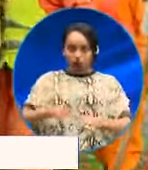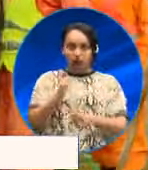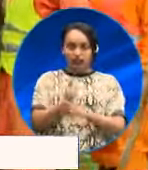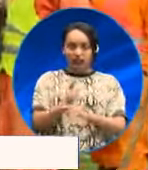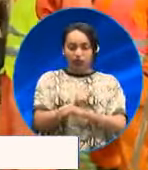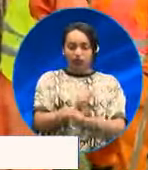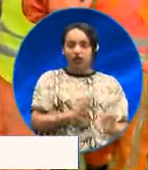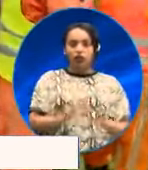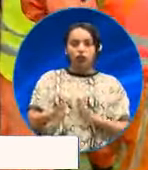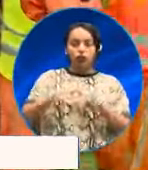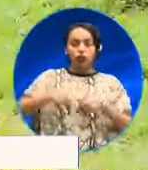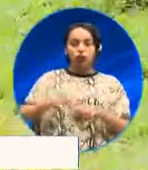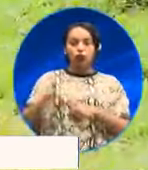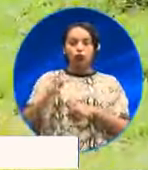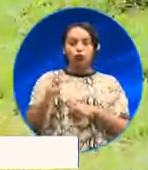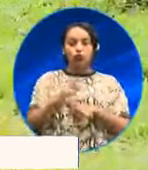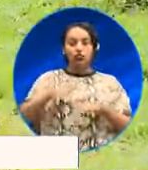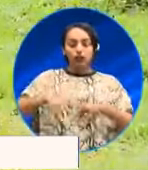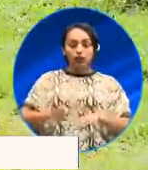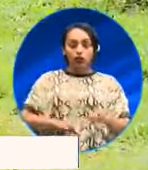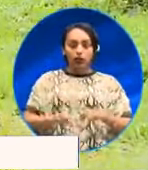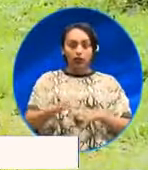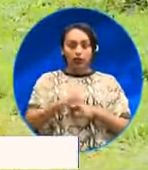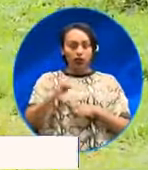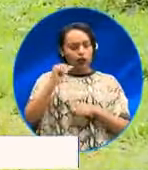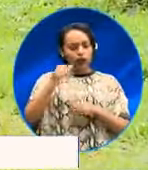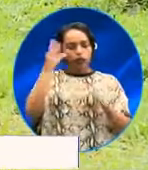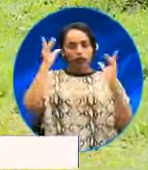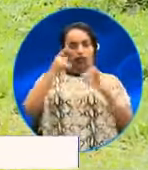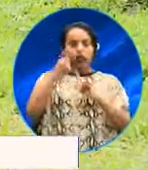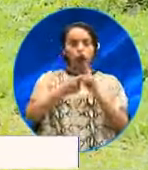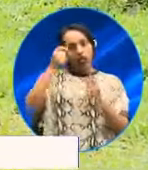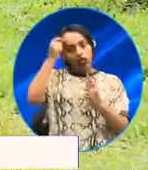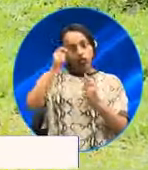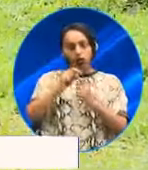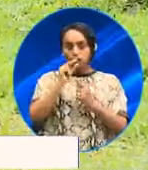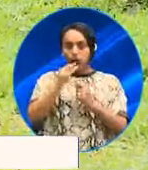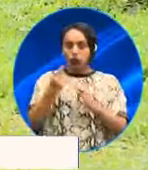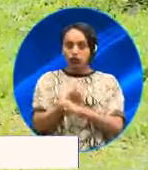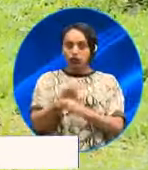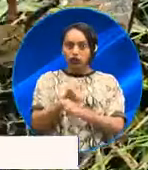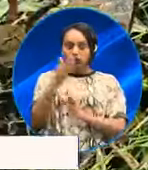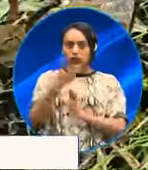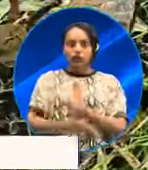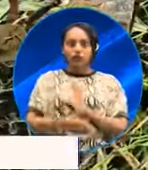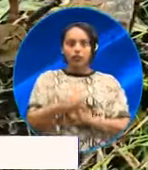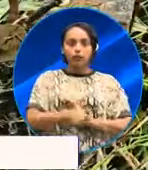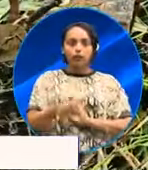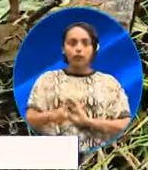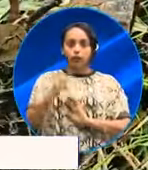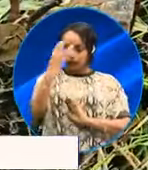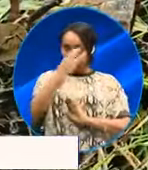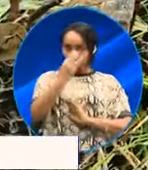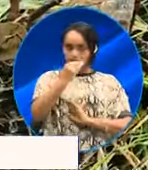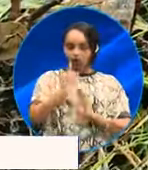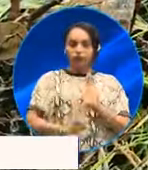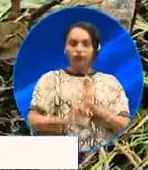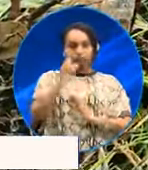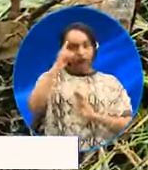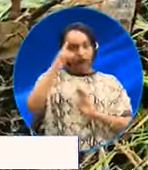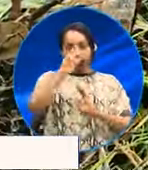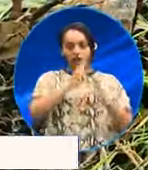በአግባቡ በተዘጋጀላቸው መውረጃ ቱቦዎች እንዲፈሱ የማድረግና ሌሎችም በክረምት ወራት የታቀዱ በጎ ተግባራትን በማከናወን አዲስ አበባን የማስዋብና